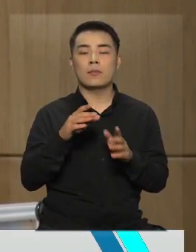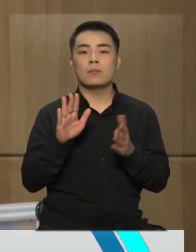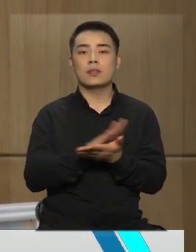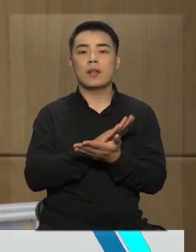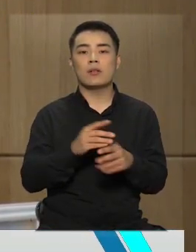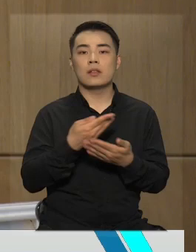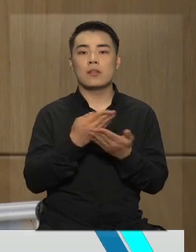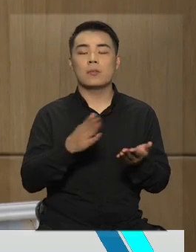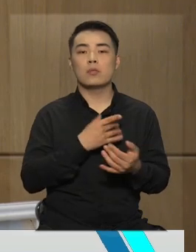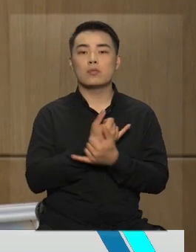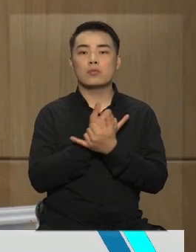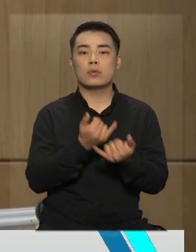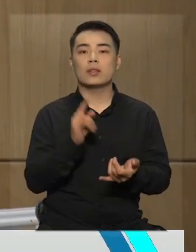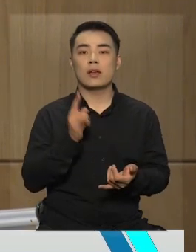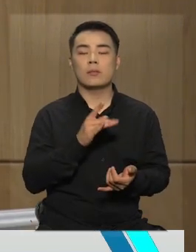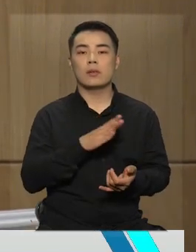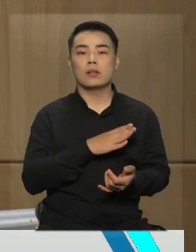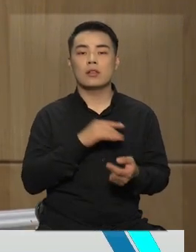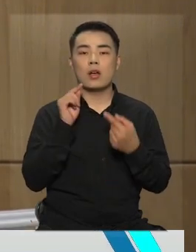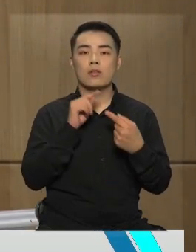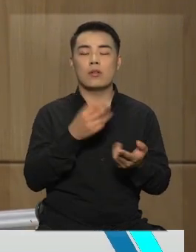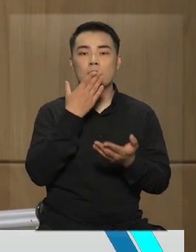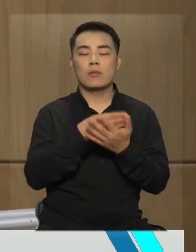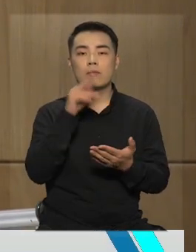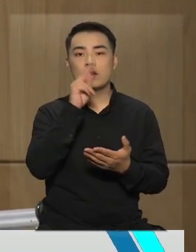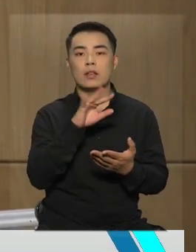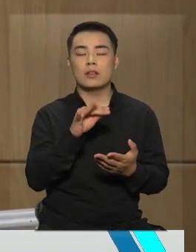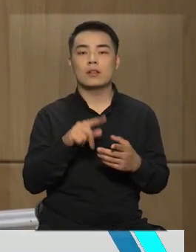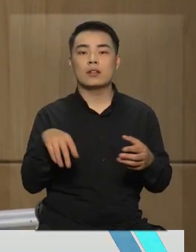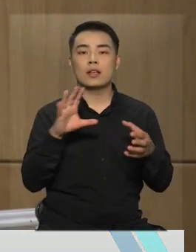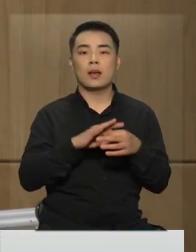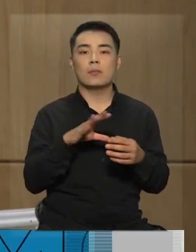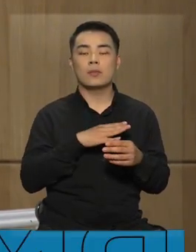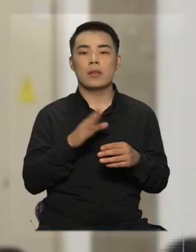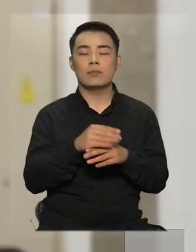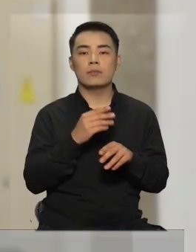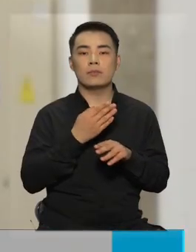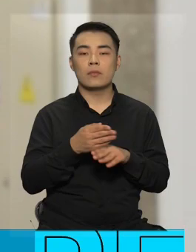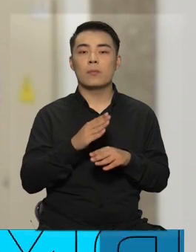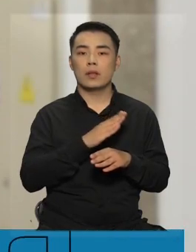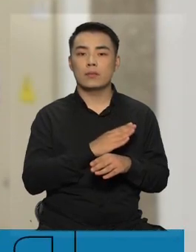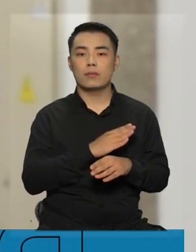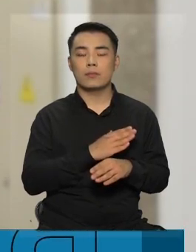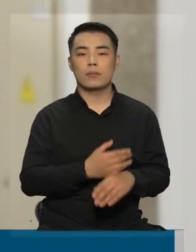оказал гражданам услуги такси нарушитель признал вину его регистрация также была отменена